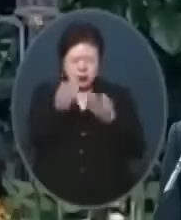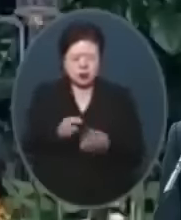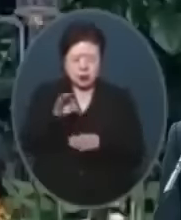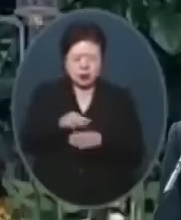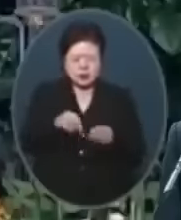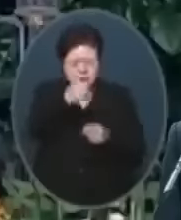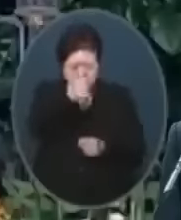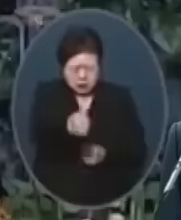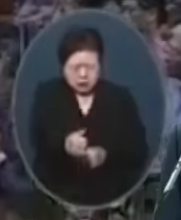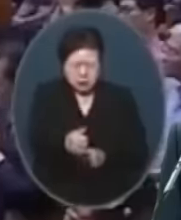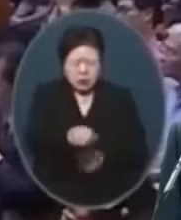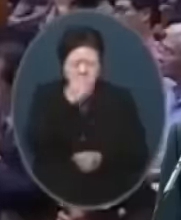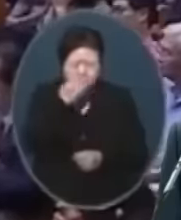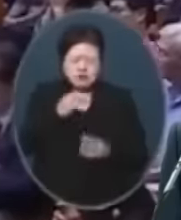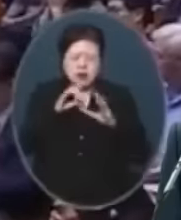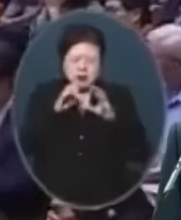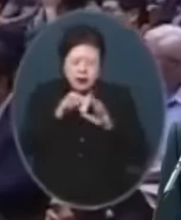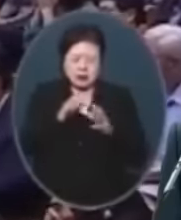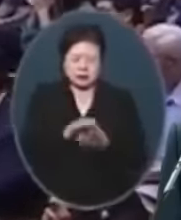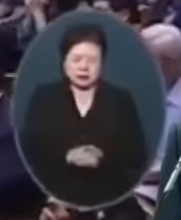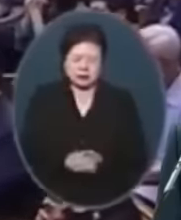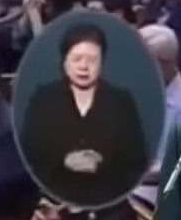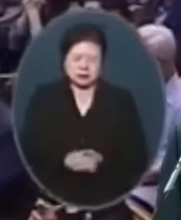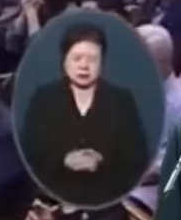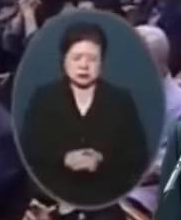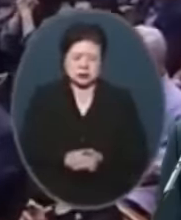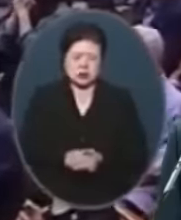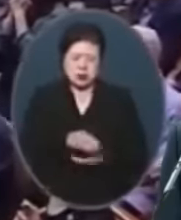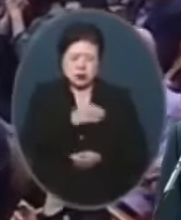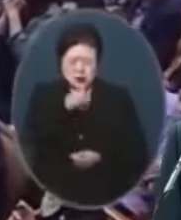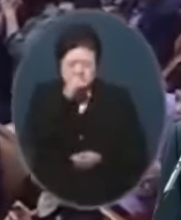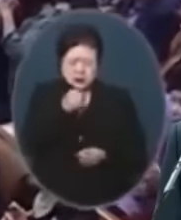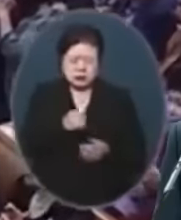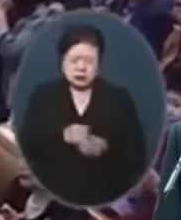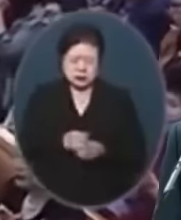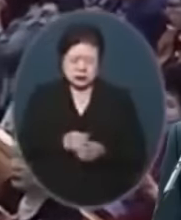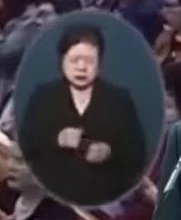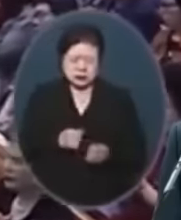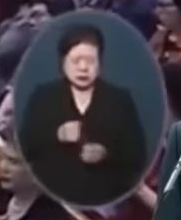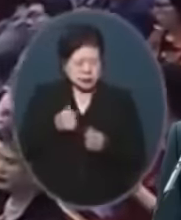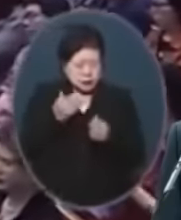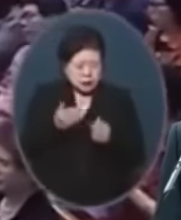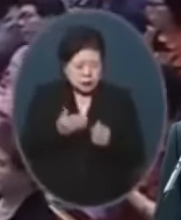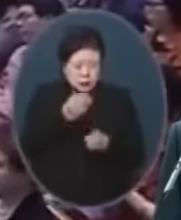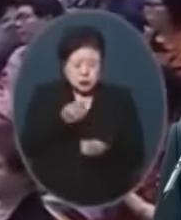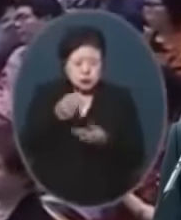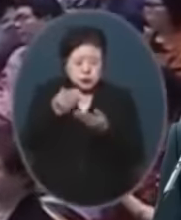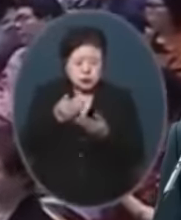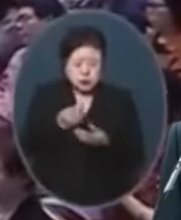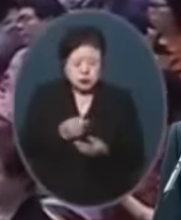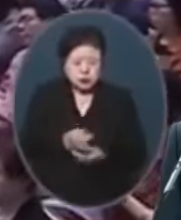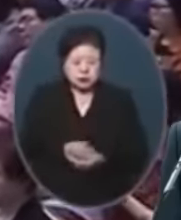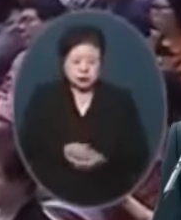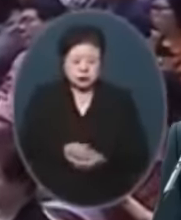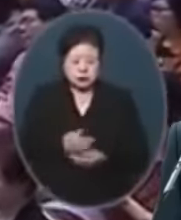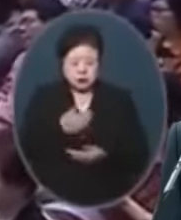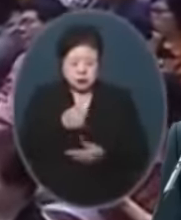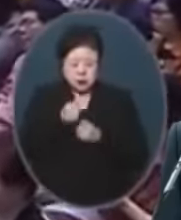왕같은 제사장이요 거룩한 나라요 그 권세이니까 여러분께서 축복하면 축복이